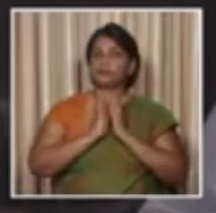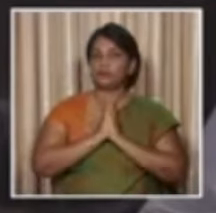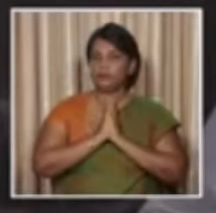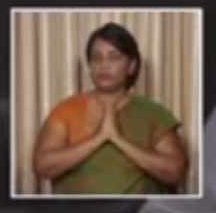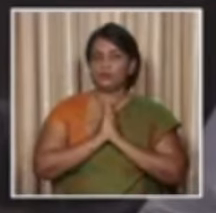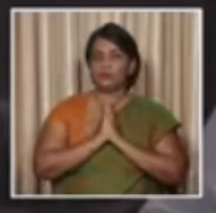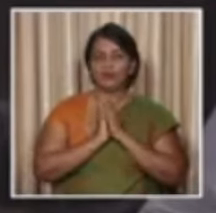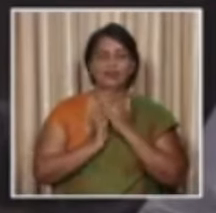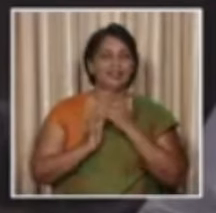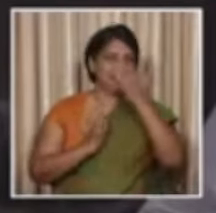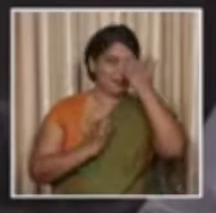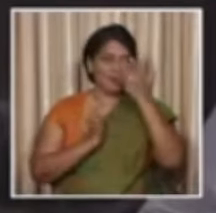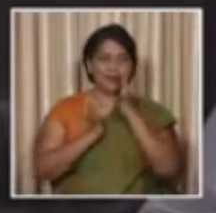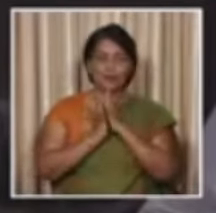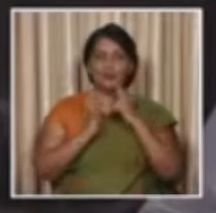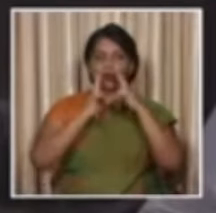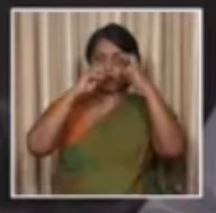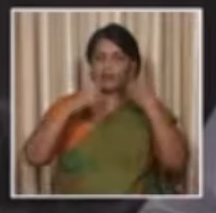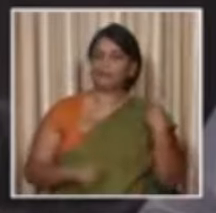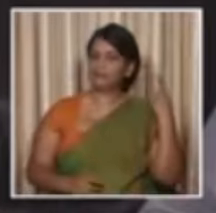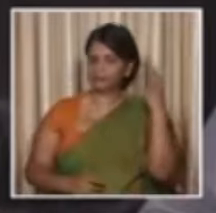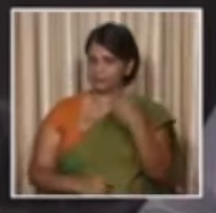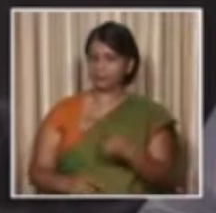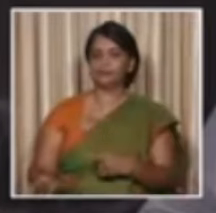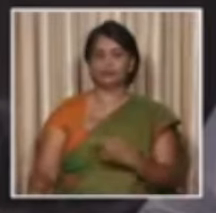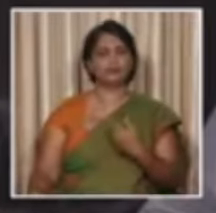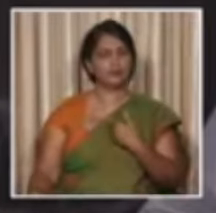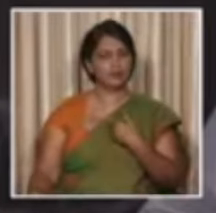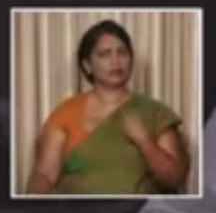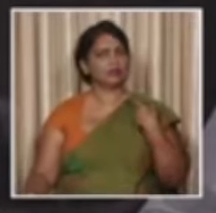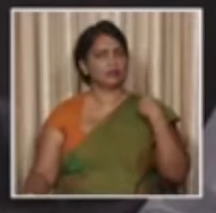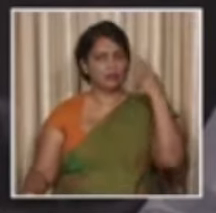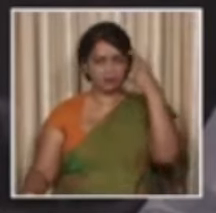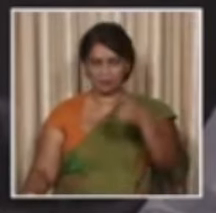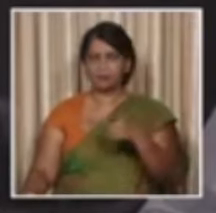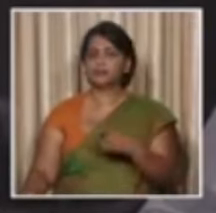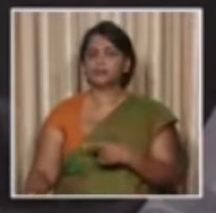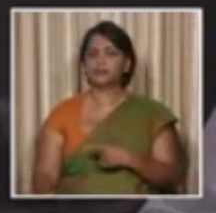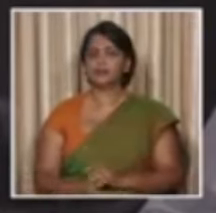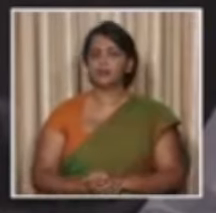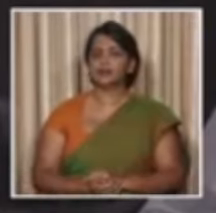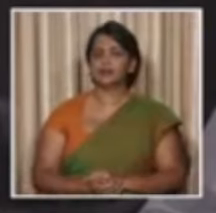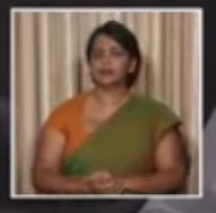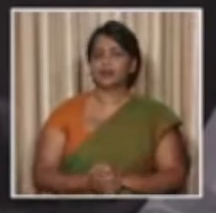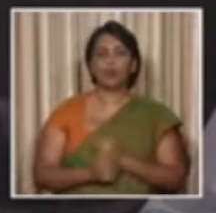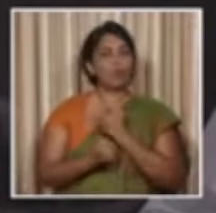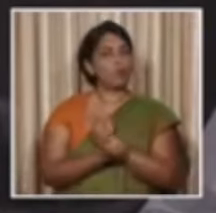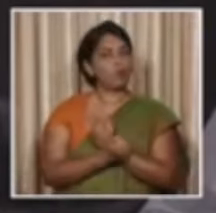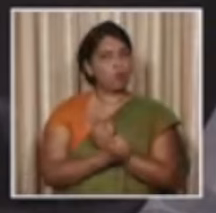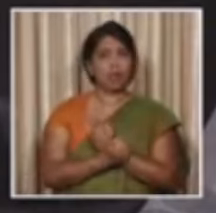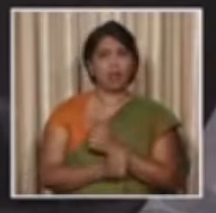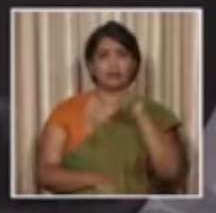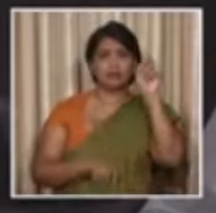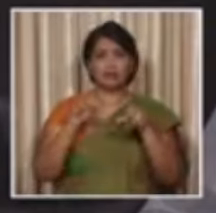வடுக்கிராமரை ஆலயத்திற்கு சென்றிருந்தேன். அங்கே நாங்கள் செல்கின்ற பொழுது நூற்றுக்கணக்கான போலீசார் அந்த வடுக்கிராமரை ஆலய வளாகத்திலே